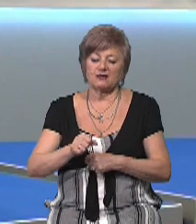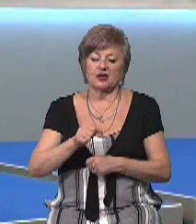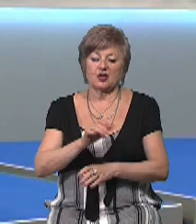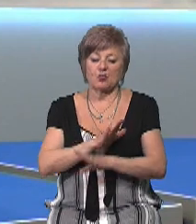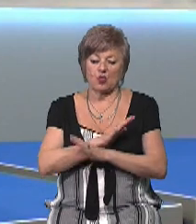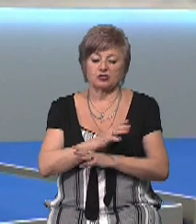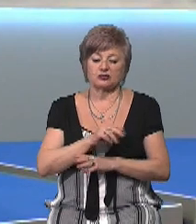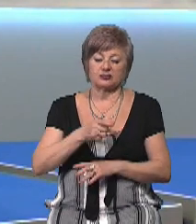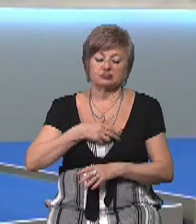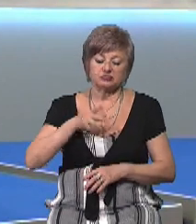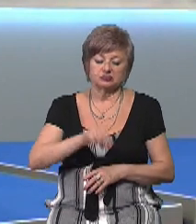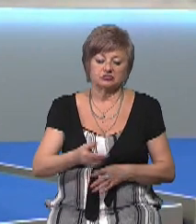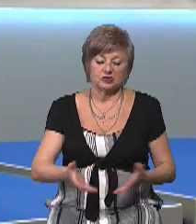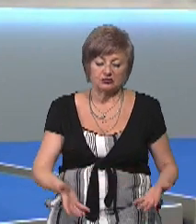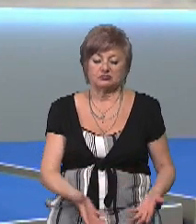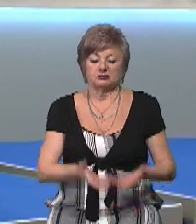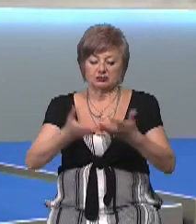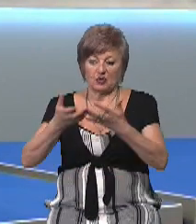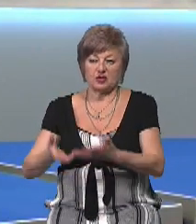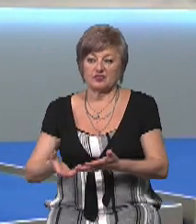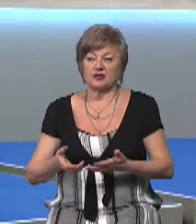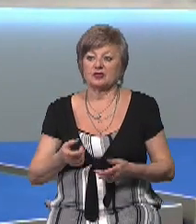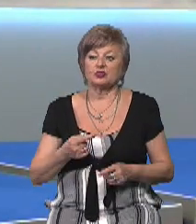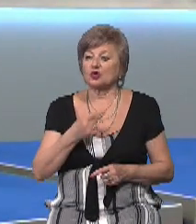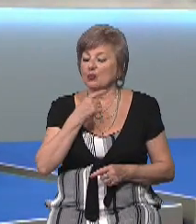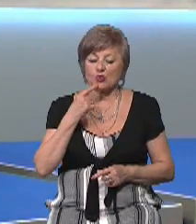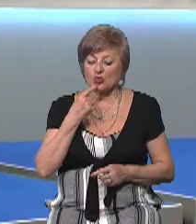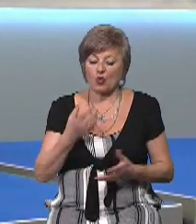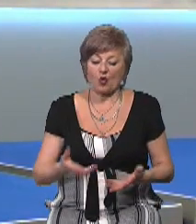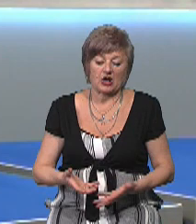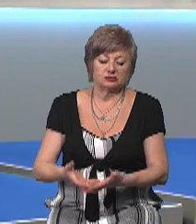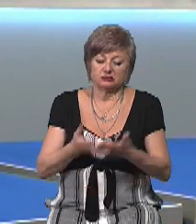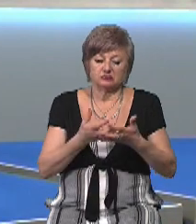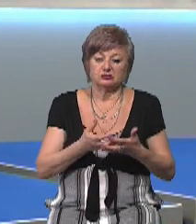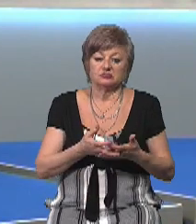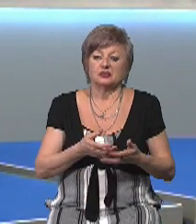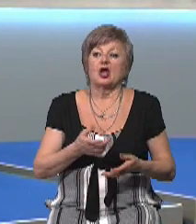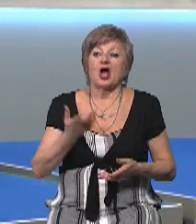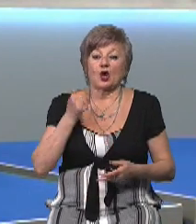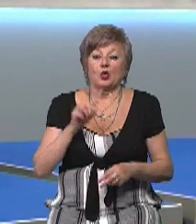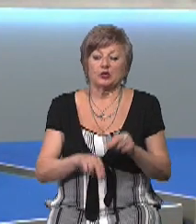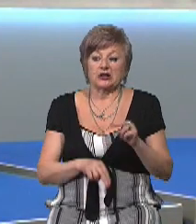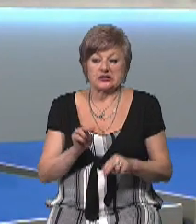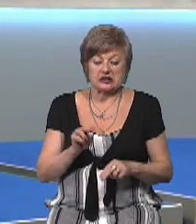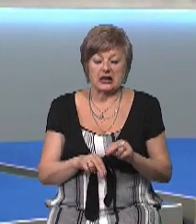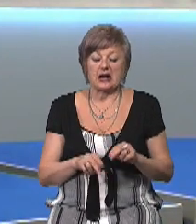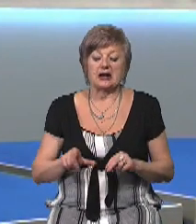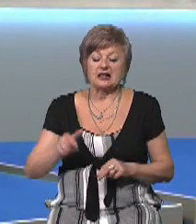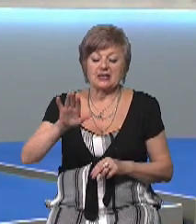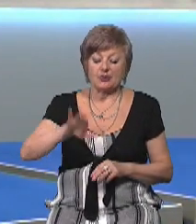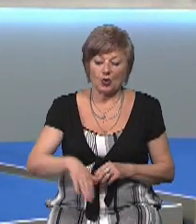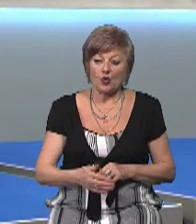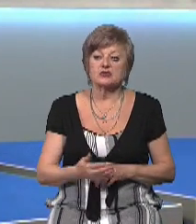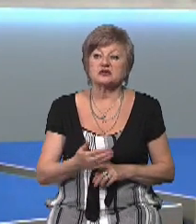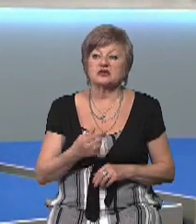гірше була ситуація навесні, тому що тоді не вдалося багато підняти. А коли почали відбудовувати Дніпро ГЕС, знову обміліла ця